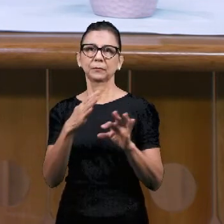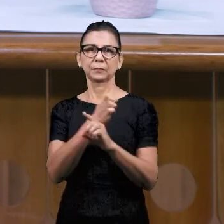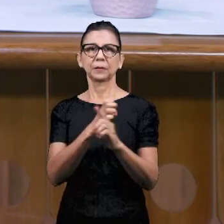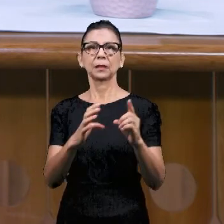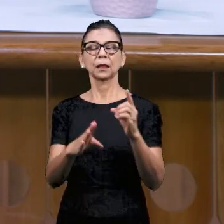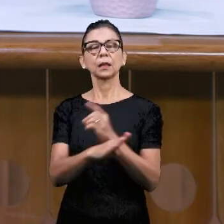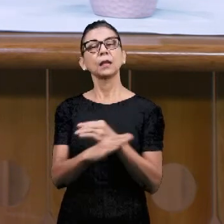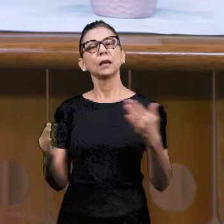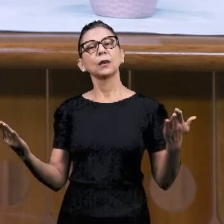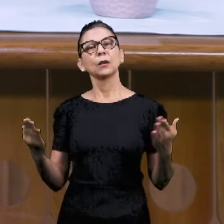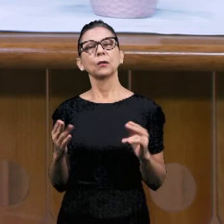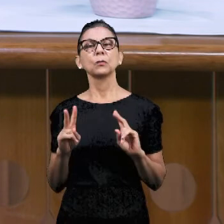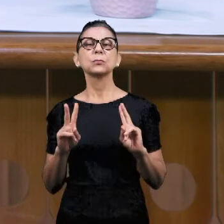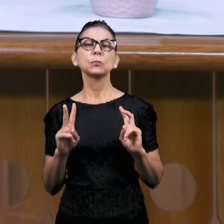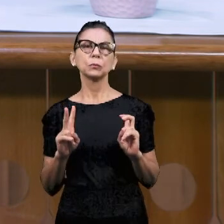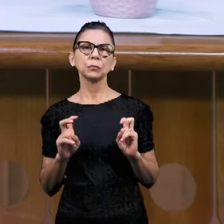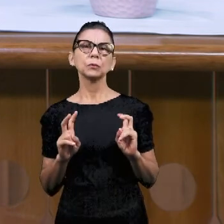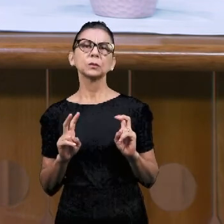cette fois-ci sur le sujet